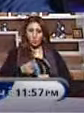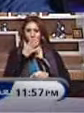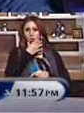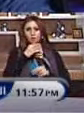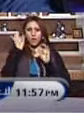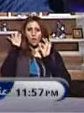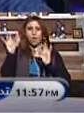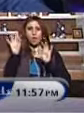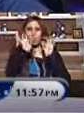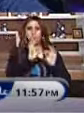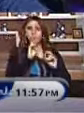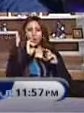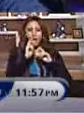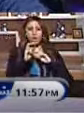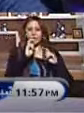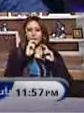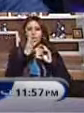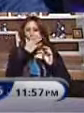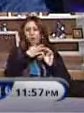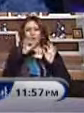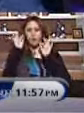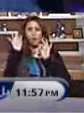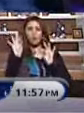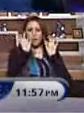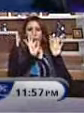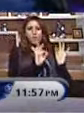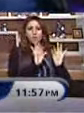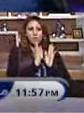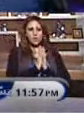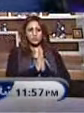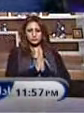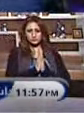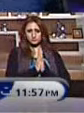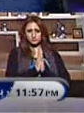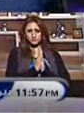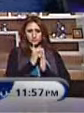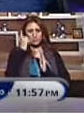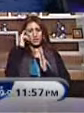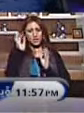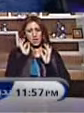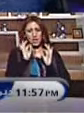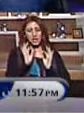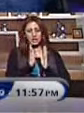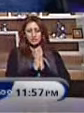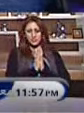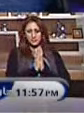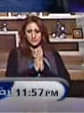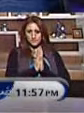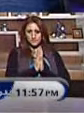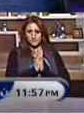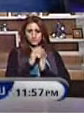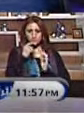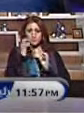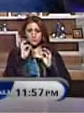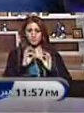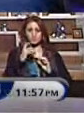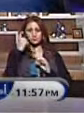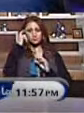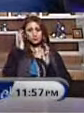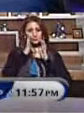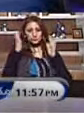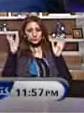تتحاور نفس الوجوه طيب معذره اذا كنت مفسرا لكتاب الله فربنا يبعت لك مدد اذا كنت فقيها